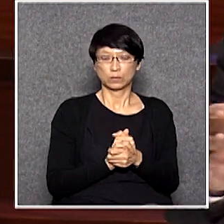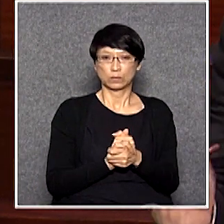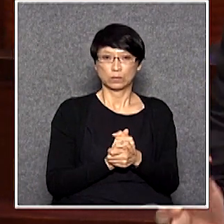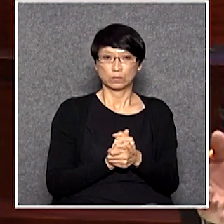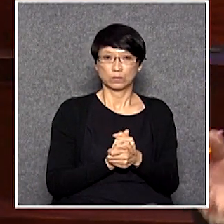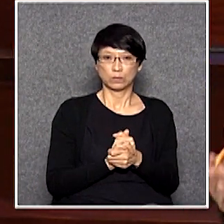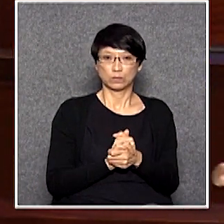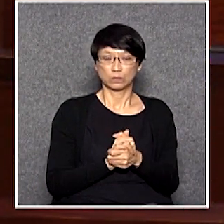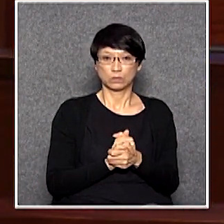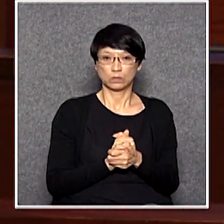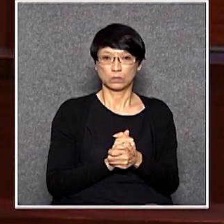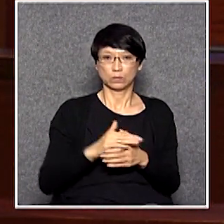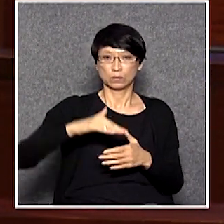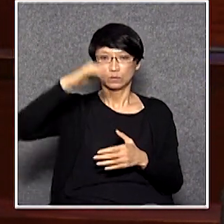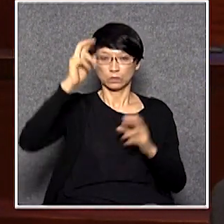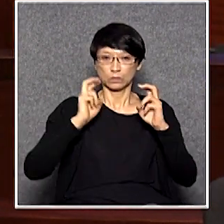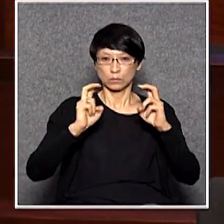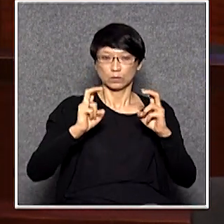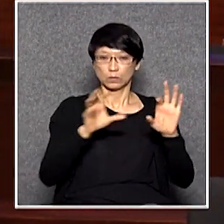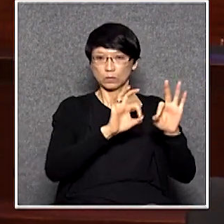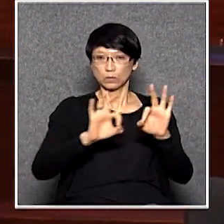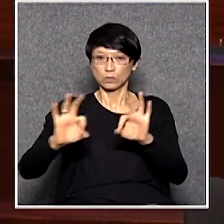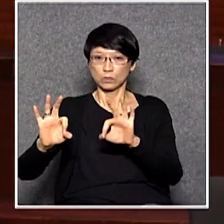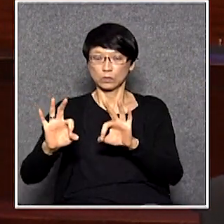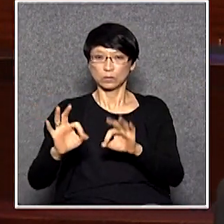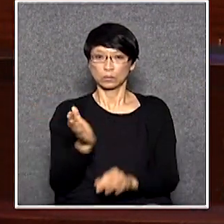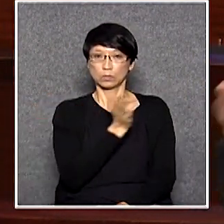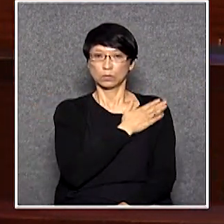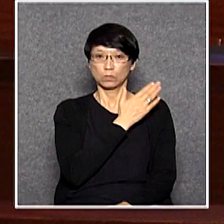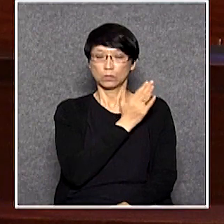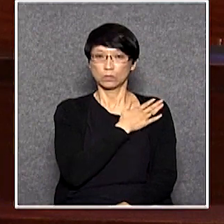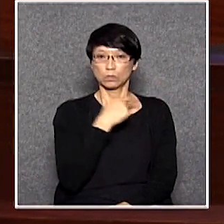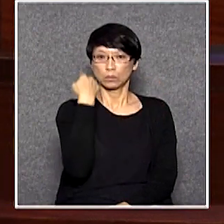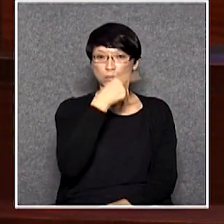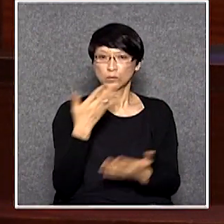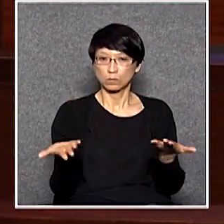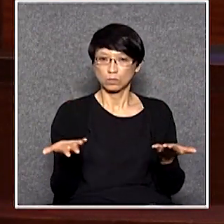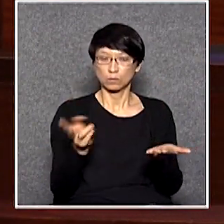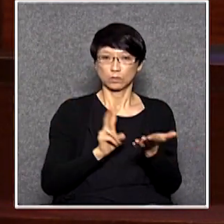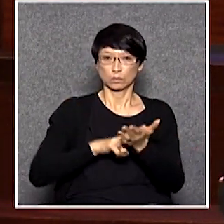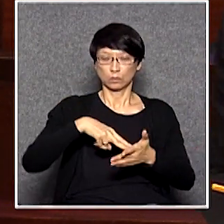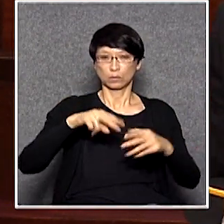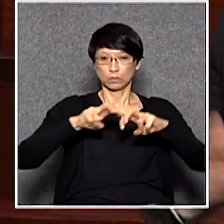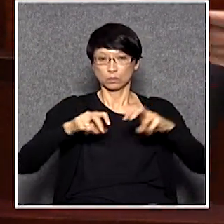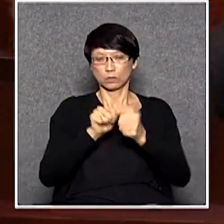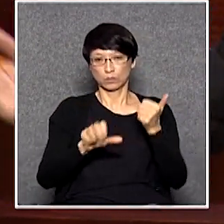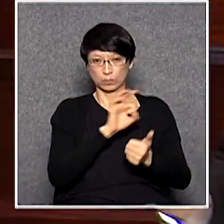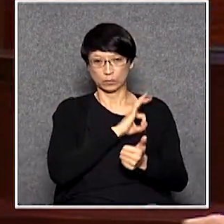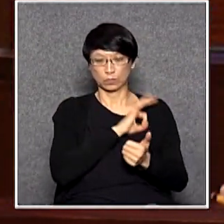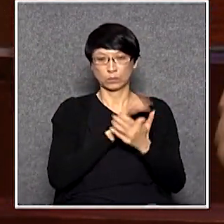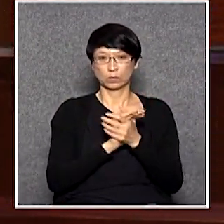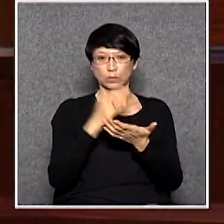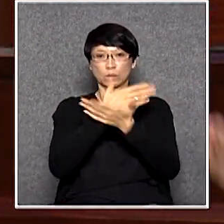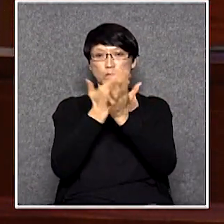高鐵工程延誤。其咎在誰都不必問啦，咪又有獨立調查委員會，係嘛？90多樣